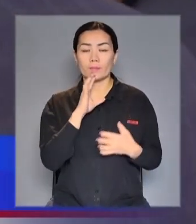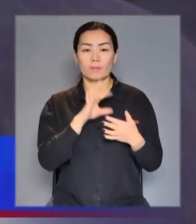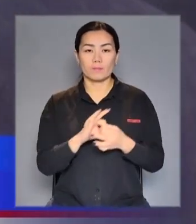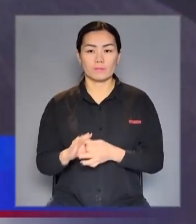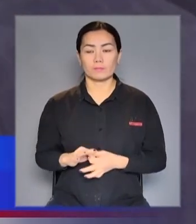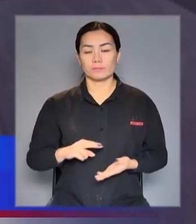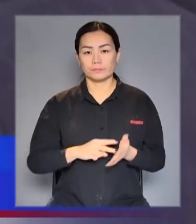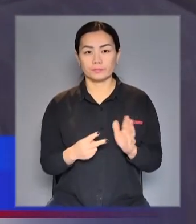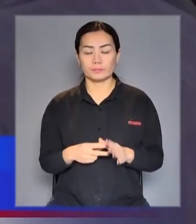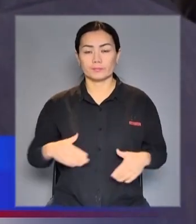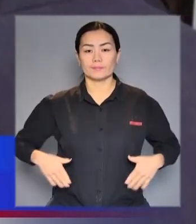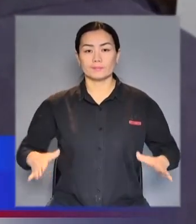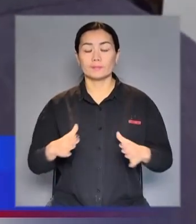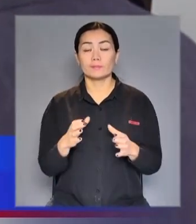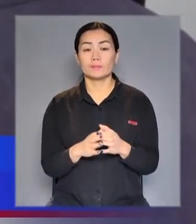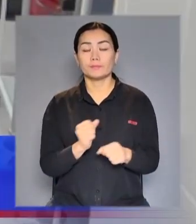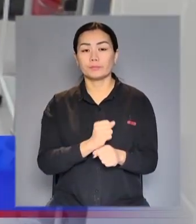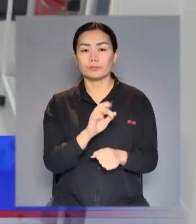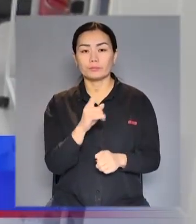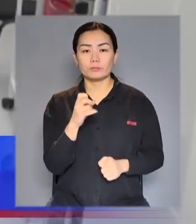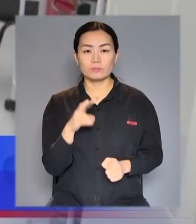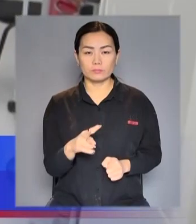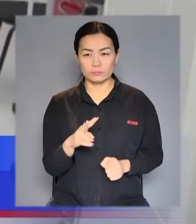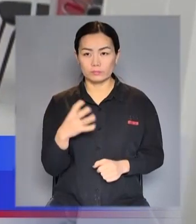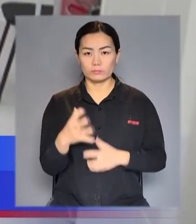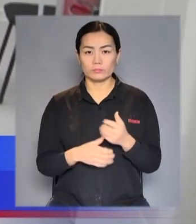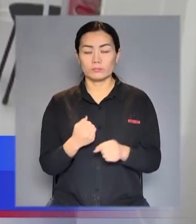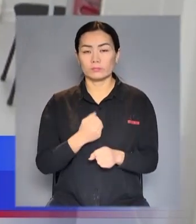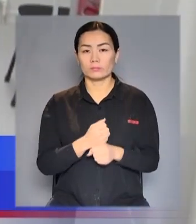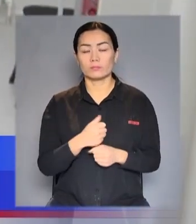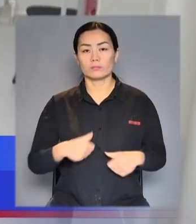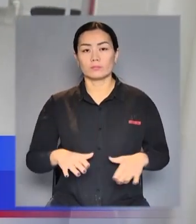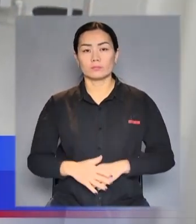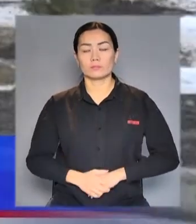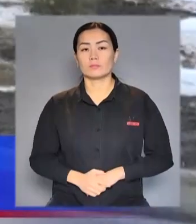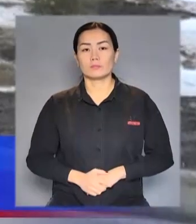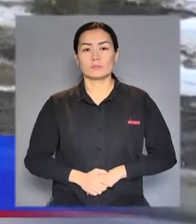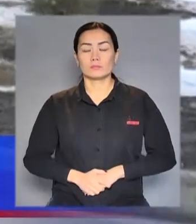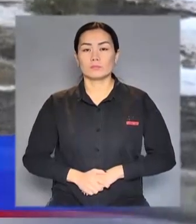параметров спроектированы пандус при входе в здание, санузел, переходы между оборудованием и коридорами.